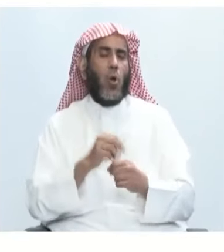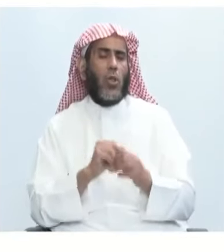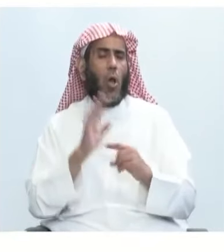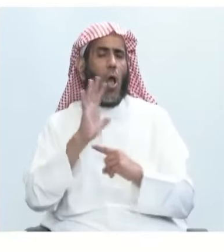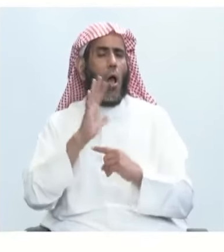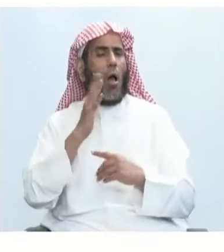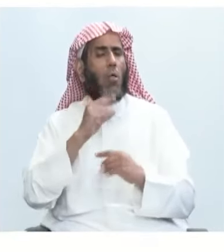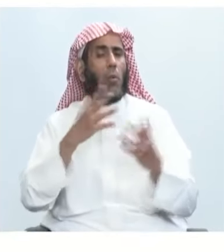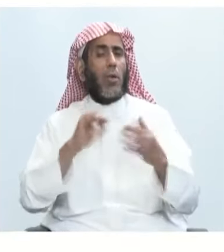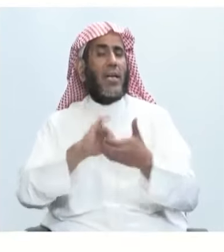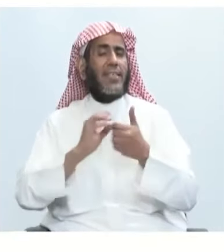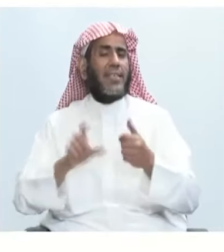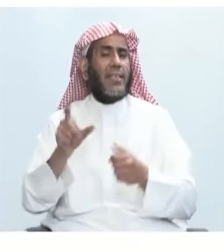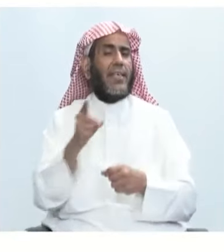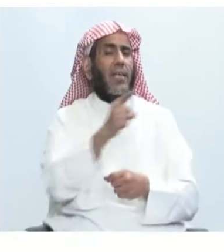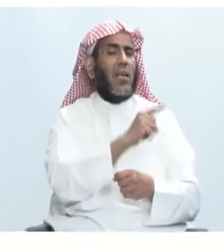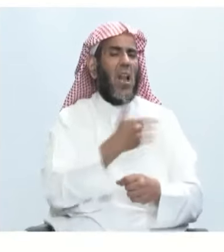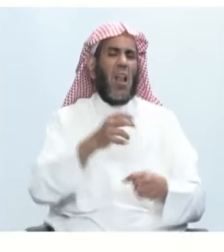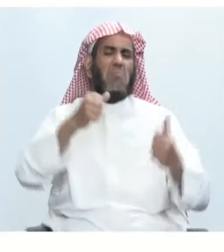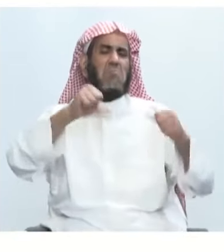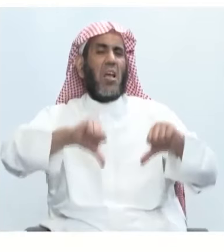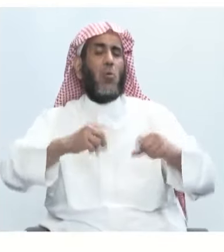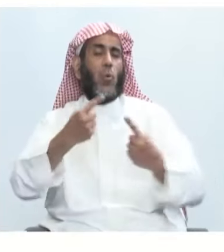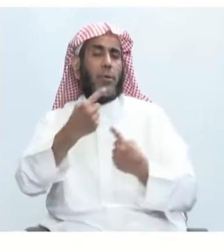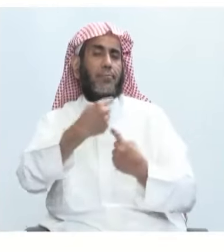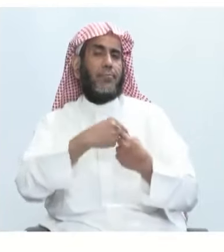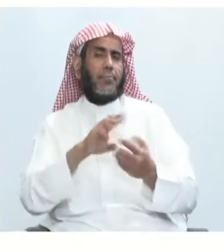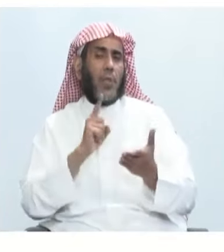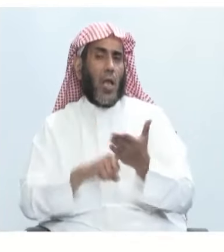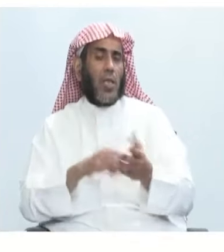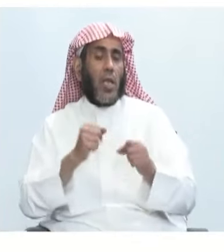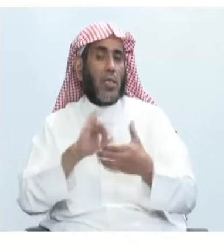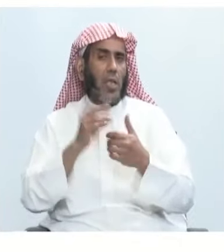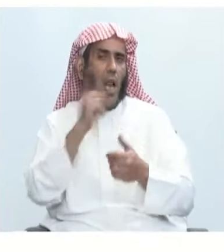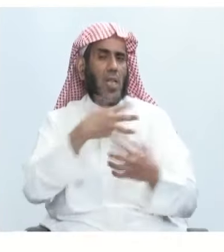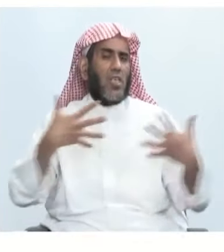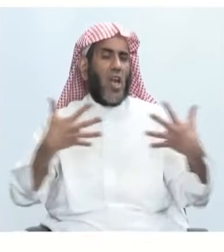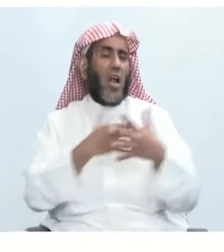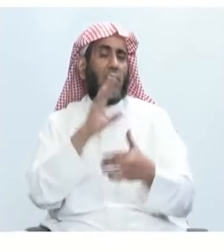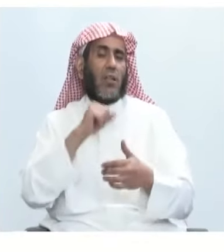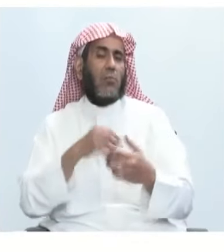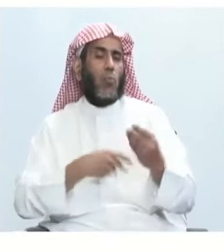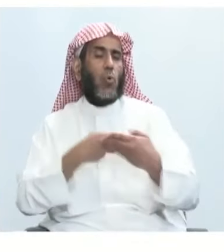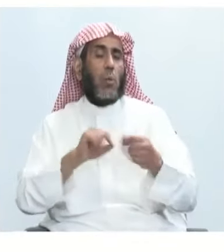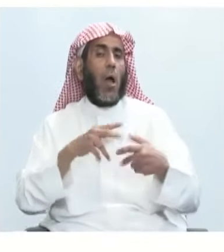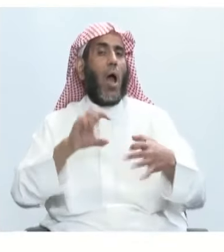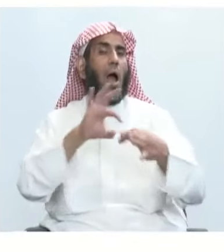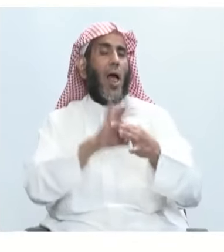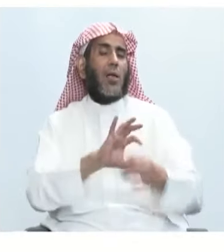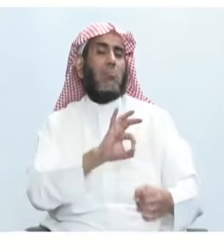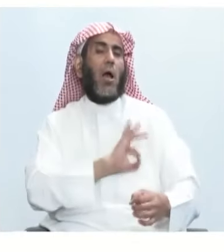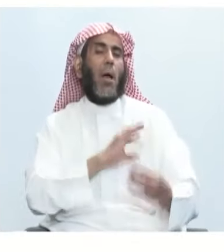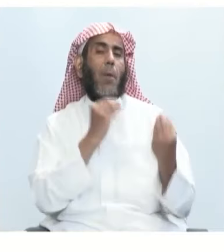اثر كبير اصدقائك لا يخذلونك ما التعليق هنا تاكيد ان الصداقه ليست شراكه فقط تجاري وانما هي علاقه محبه